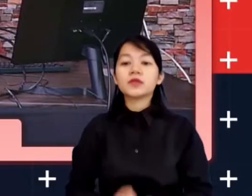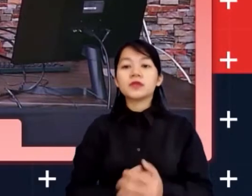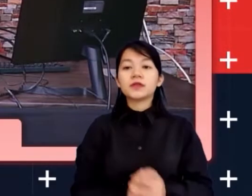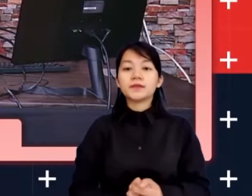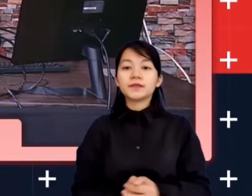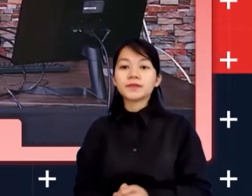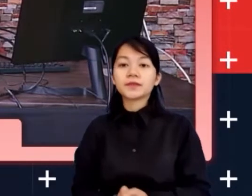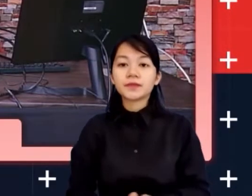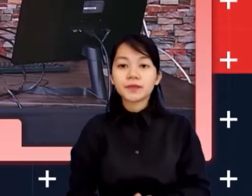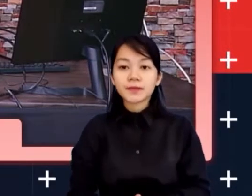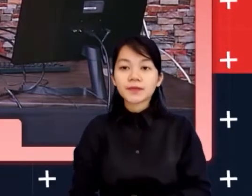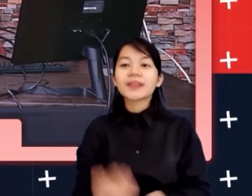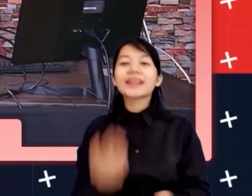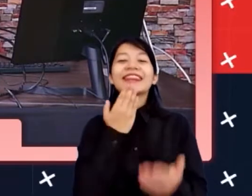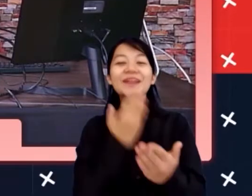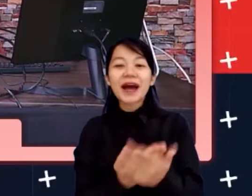lanjut, lanjut ke pertanyaan berikut